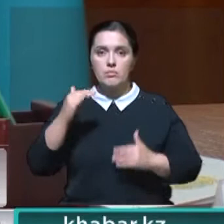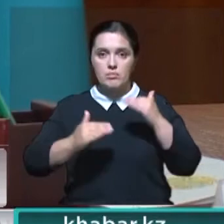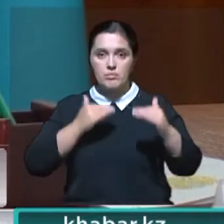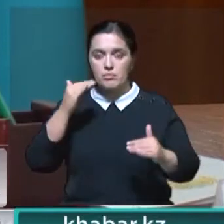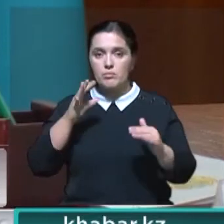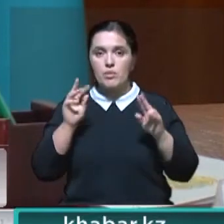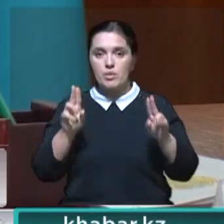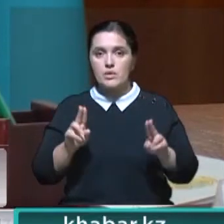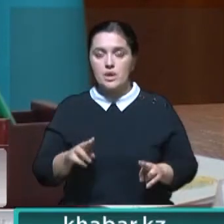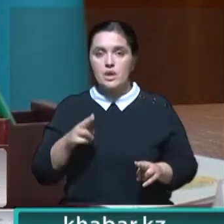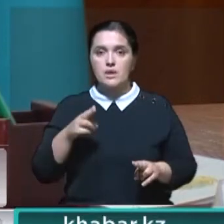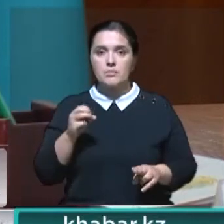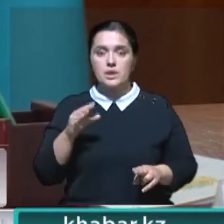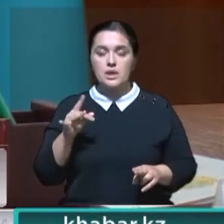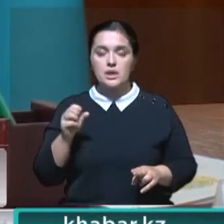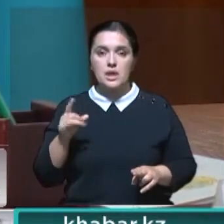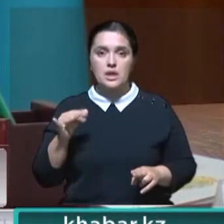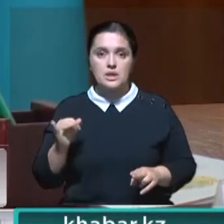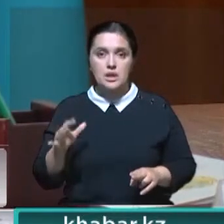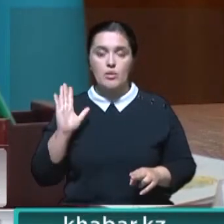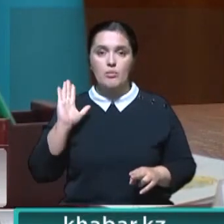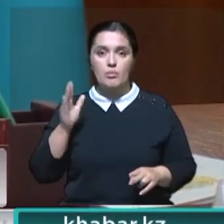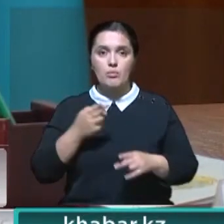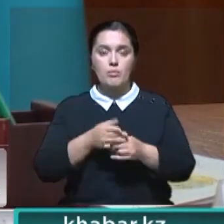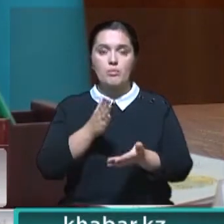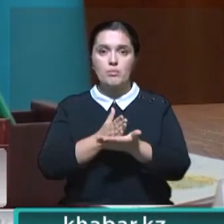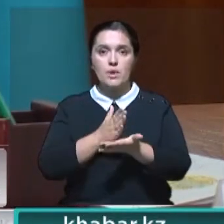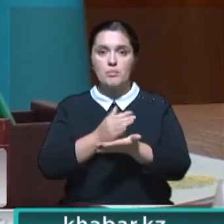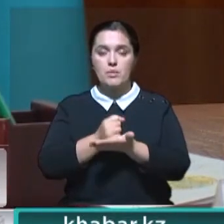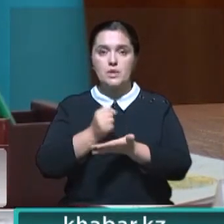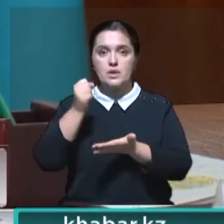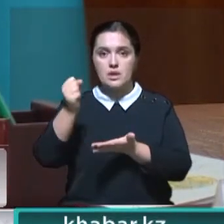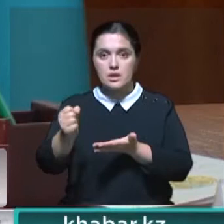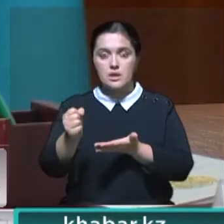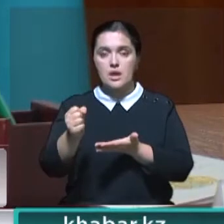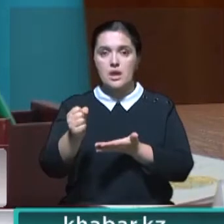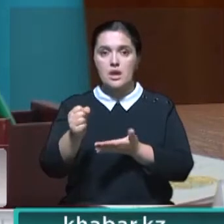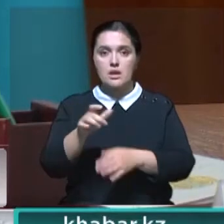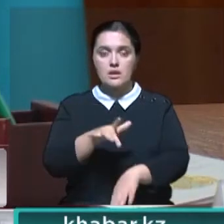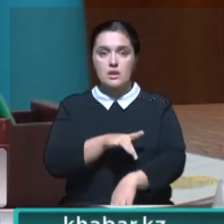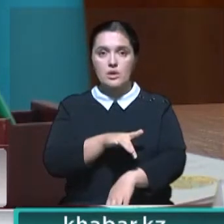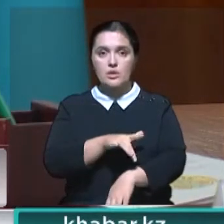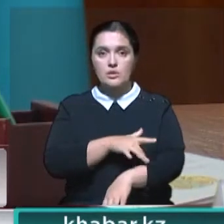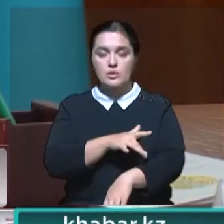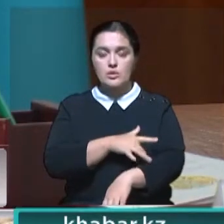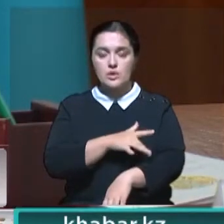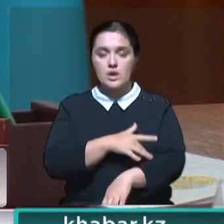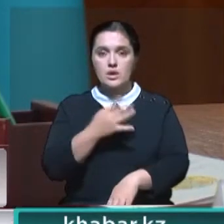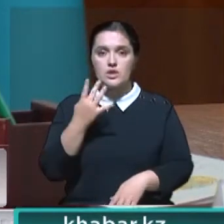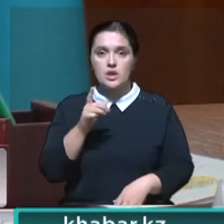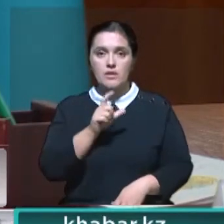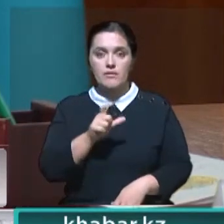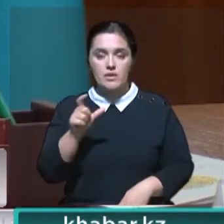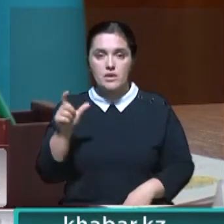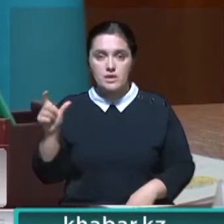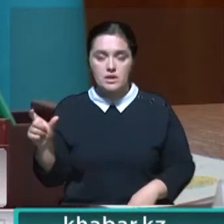принципу меритократии. Так предполагается повышение прямым назначением в должности служащих, получивших 4 квартала подряд